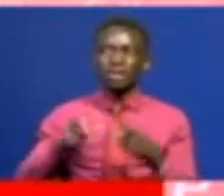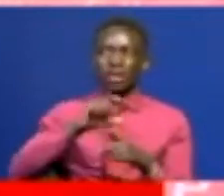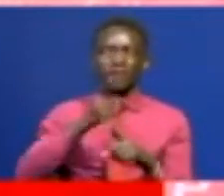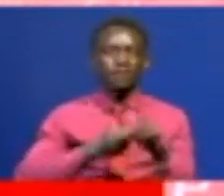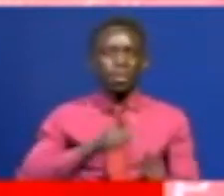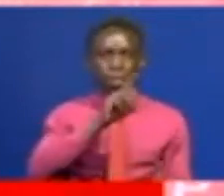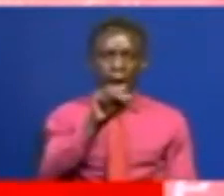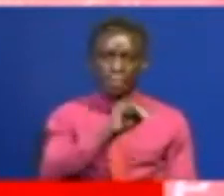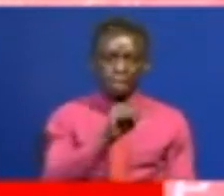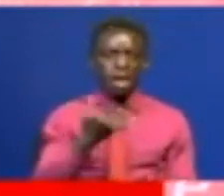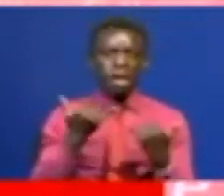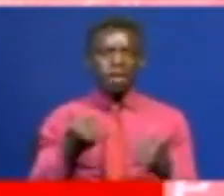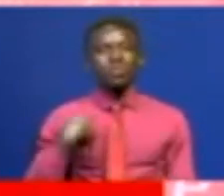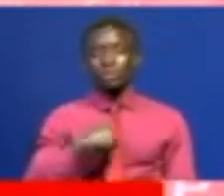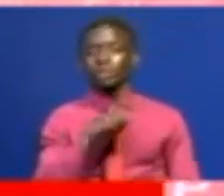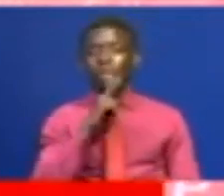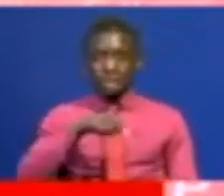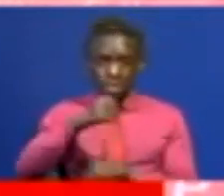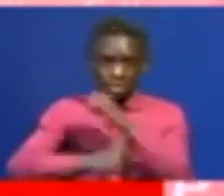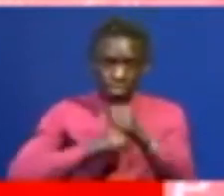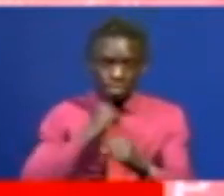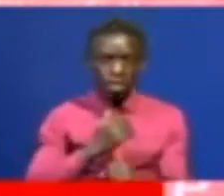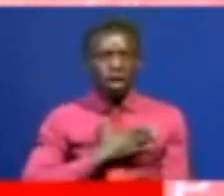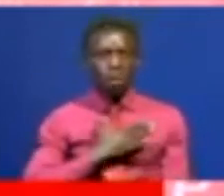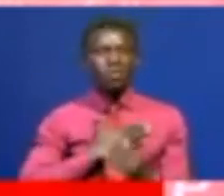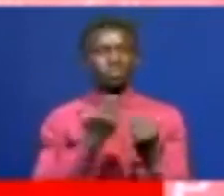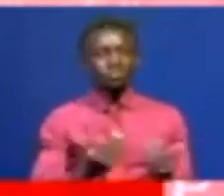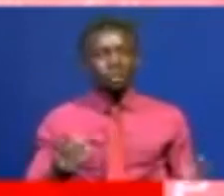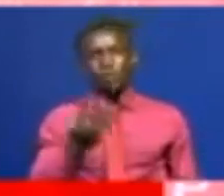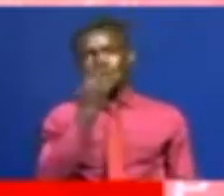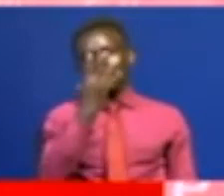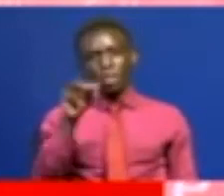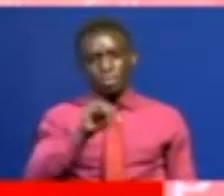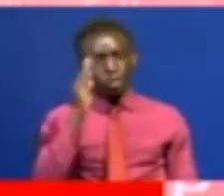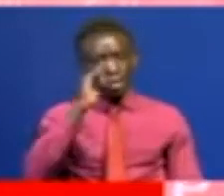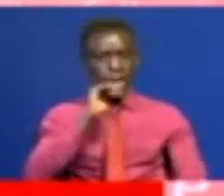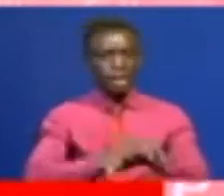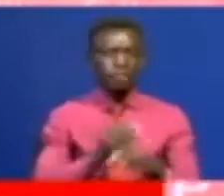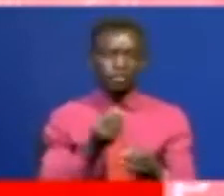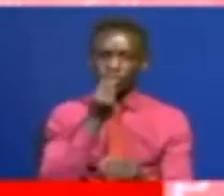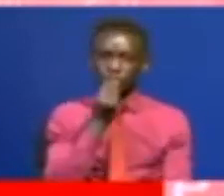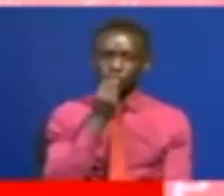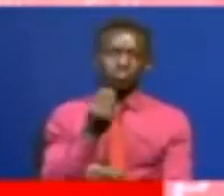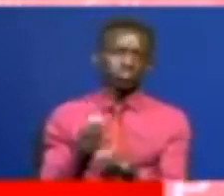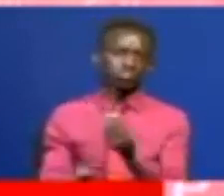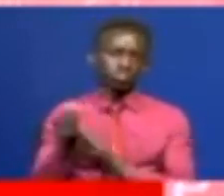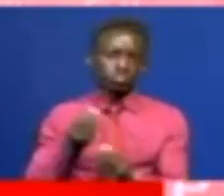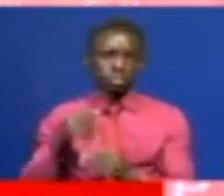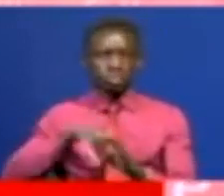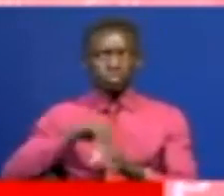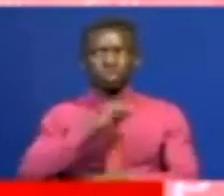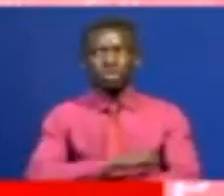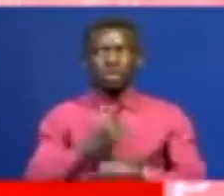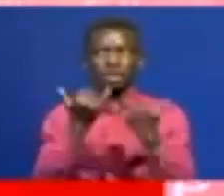moja, sasa tumesema kuanzia mwaka huu watoto wetu milioni nne watakuwa wanapata mambo ya school feeding shuleni.